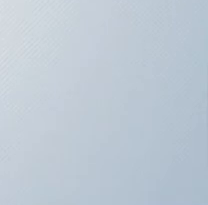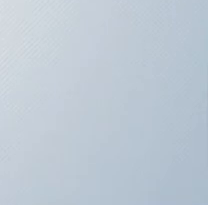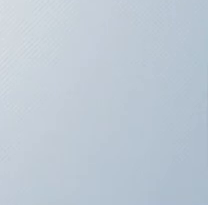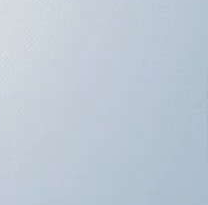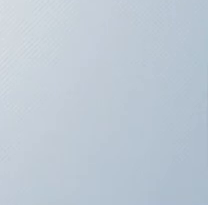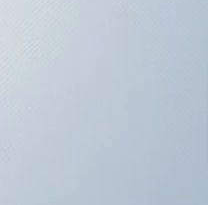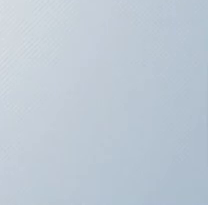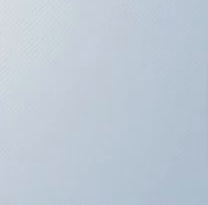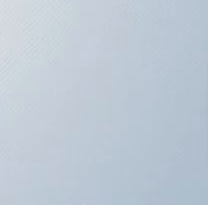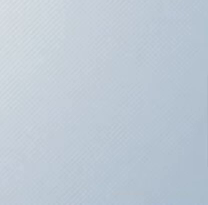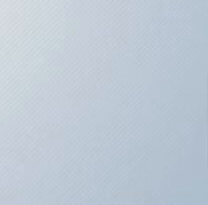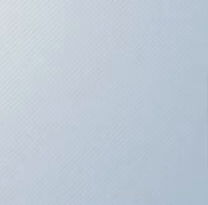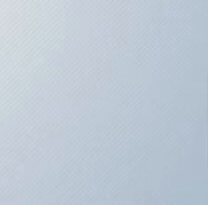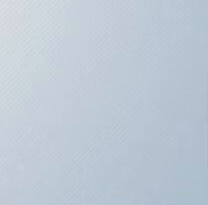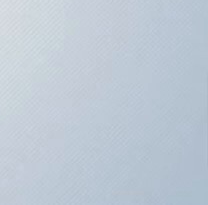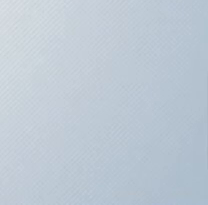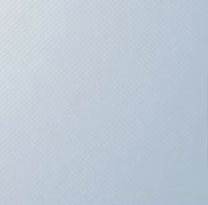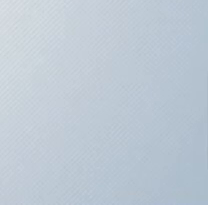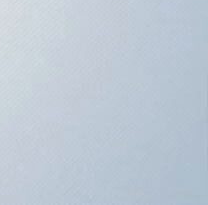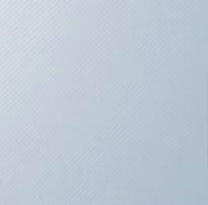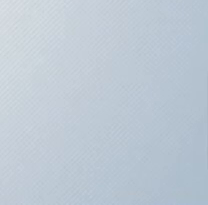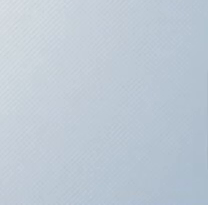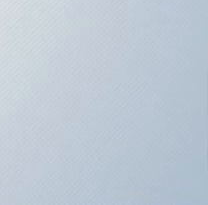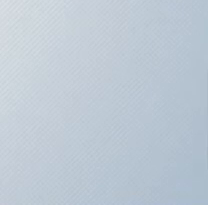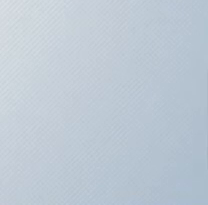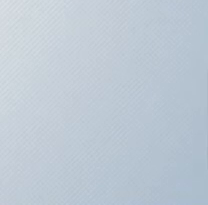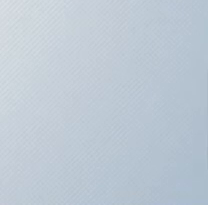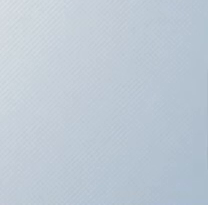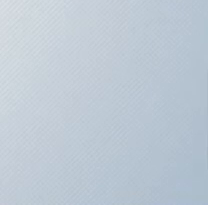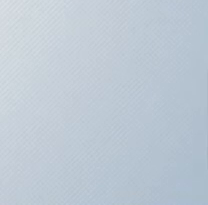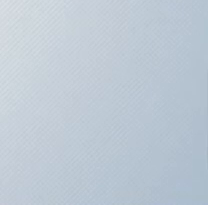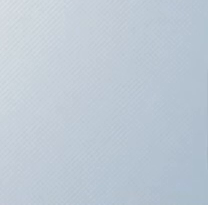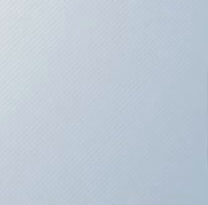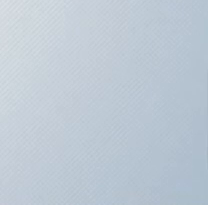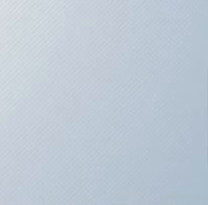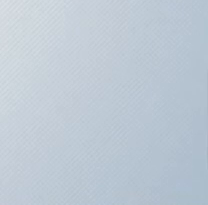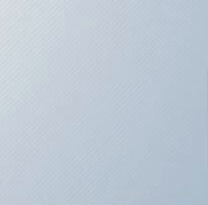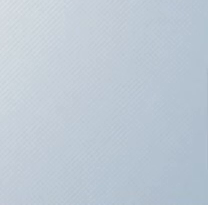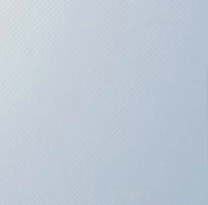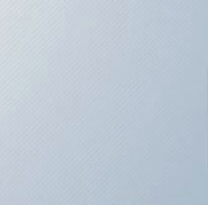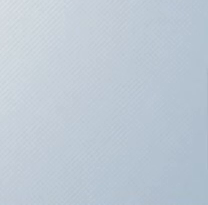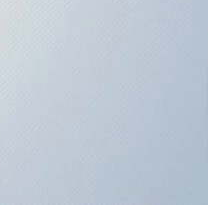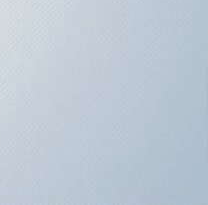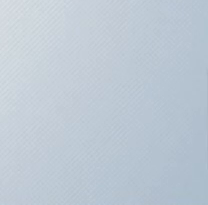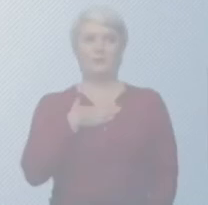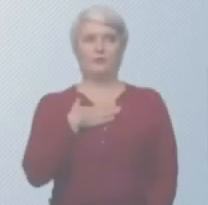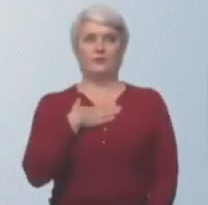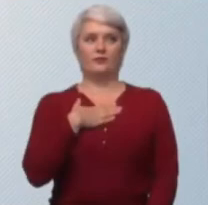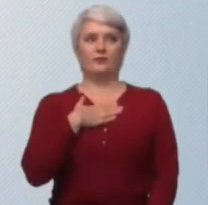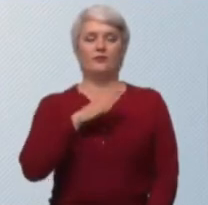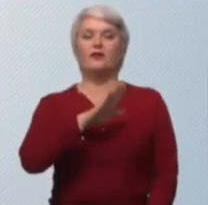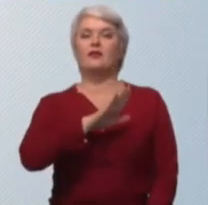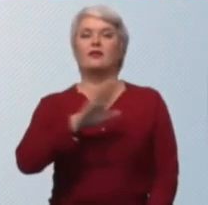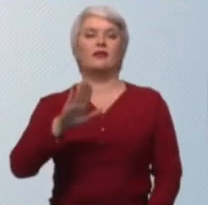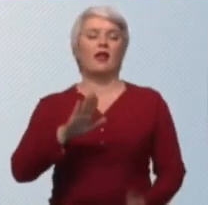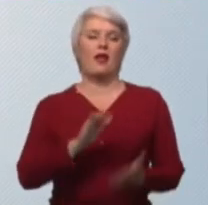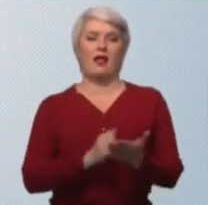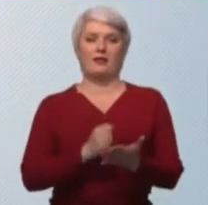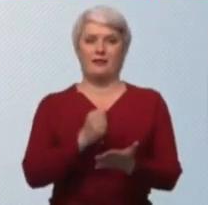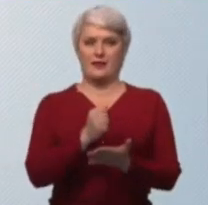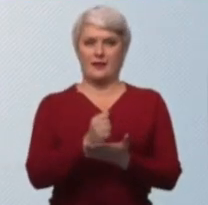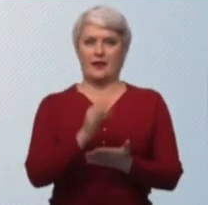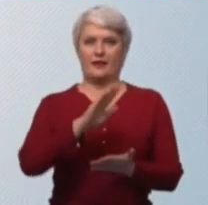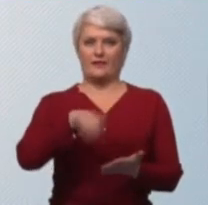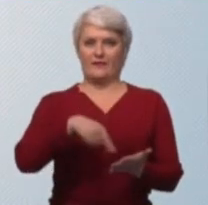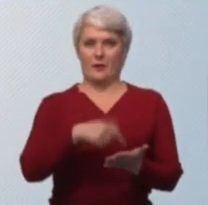вирішиться. Віталій Кім. Я не являюсь кандидатом в мэры, то есть не могу развернуто ответить на этот вопрос. Отвечу, что